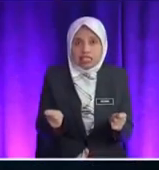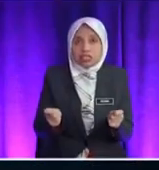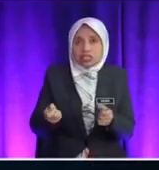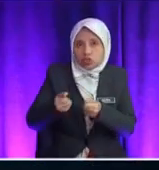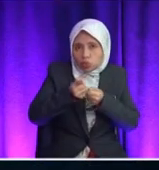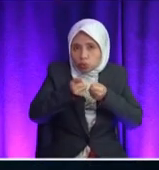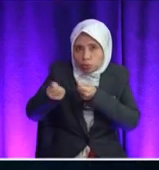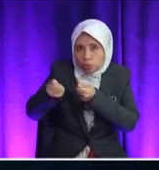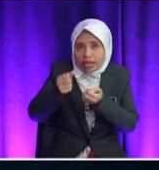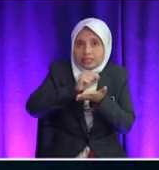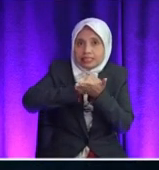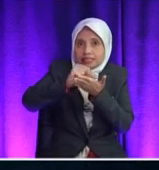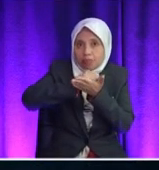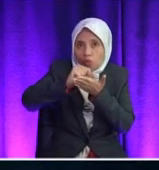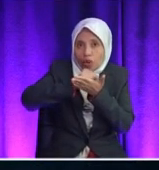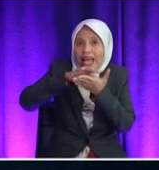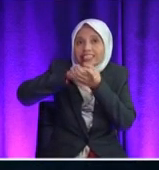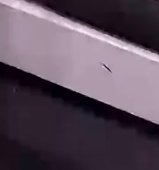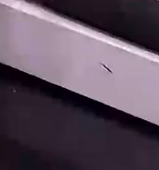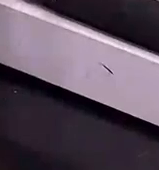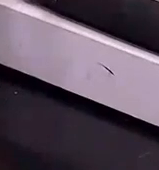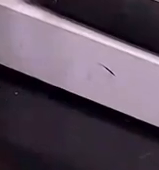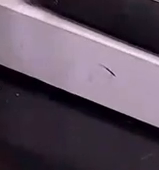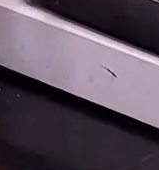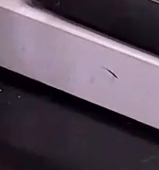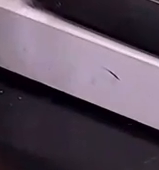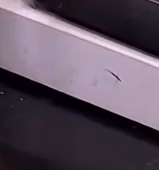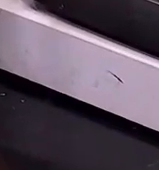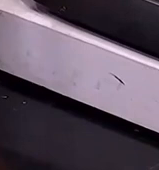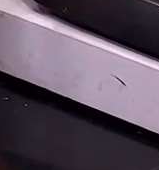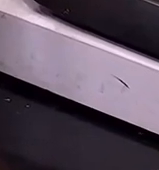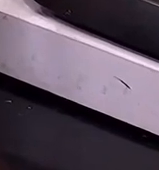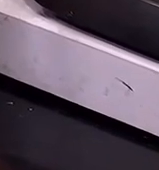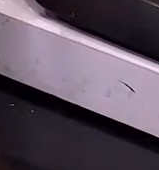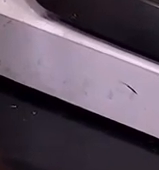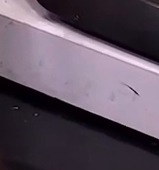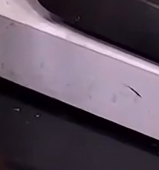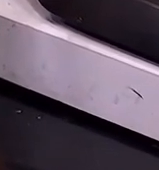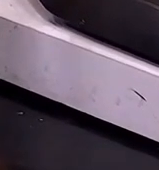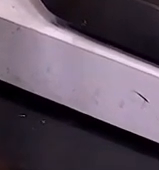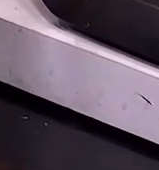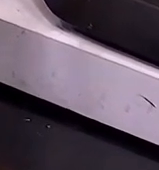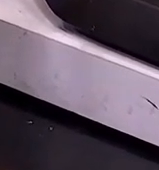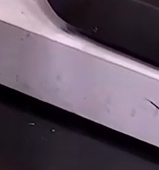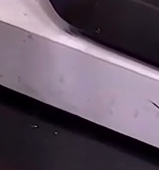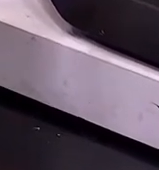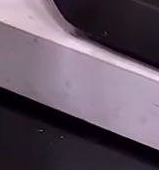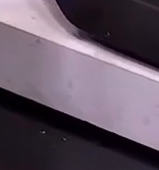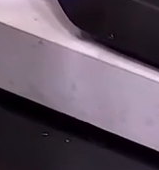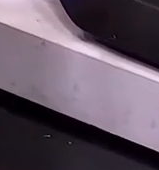semoga banyak kedua oke mesin kompresor angin di mana Ade depan tuh mesin comments angin ah